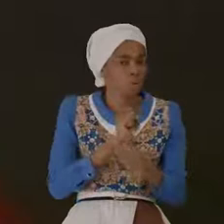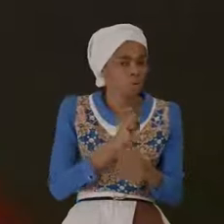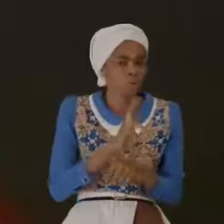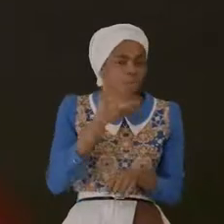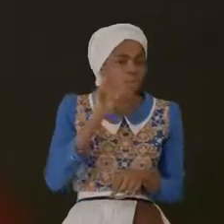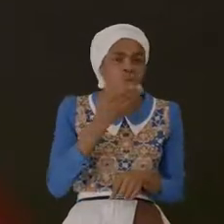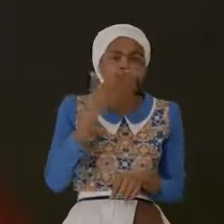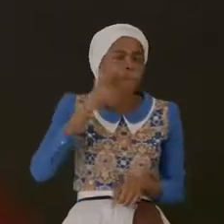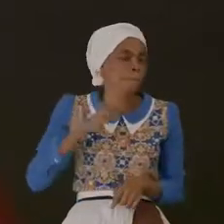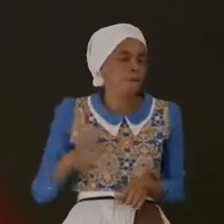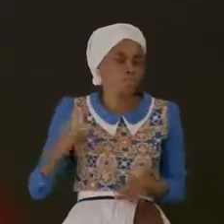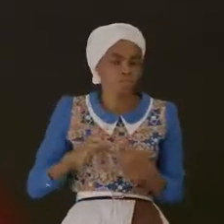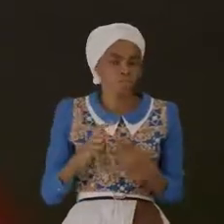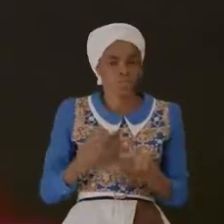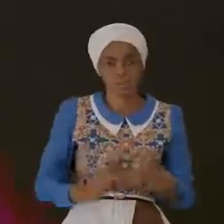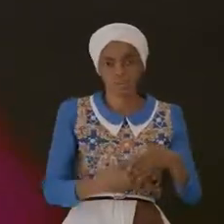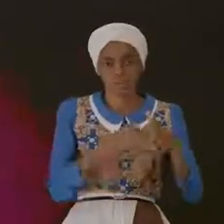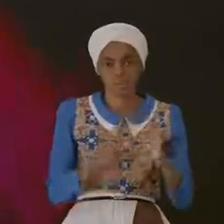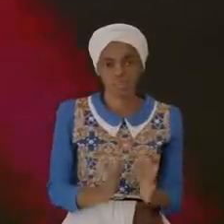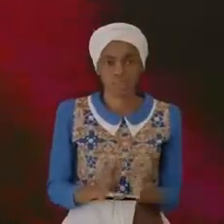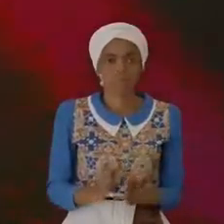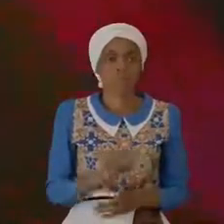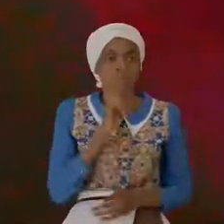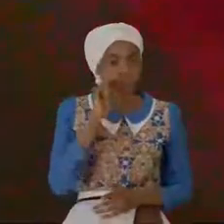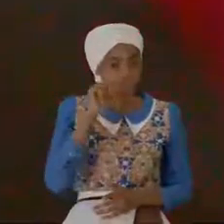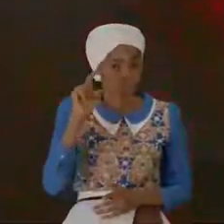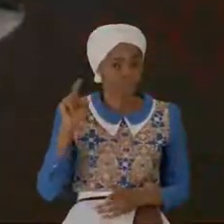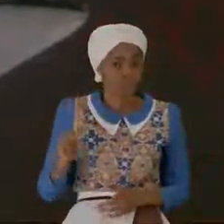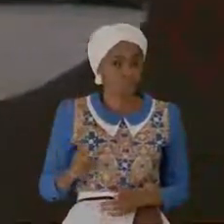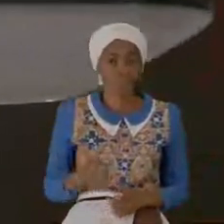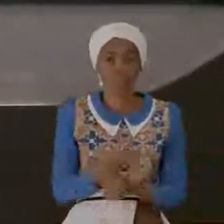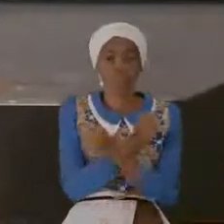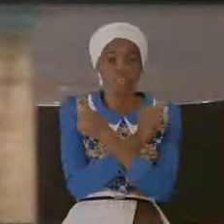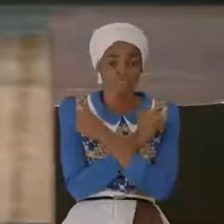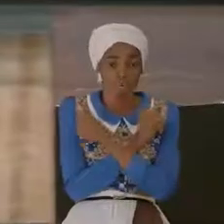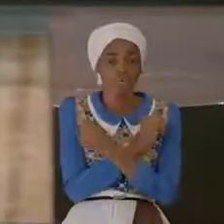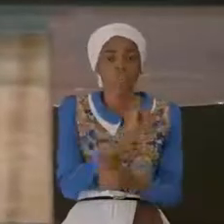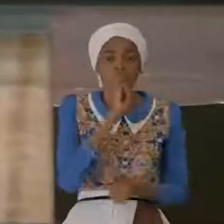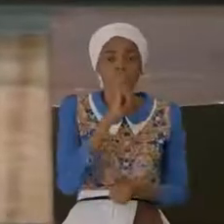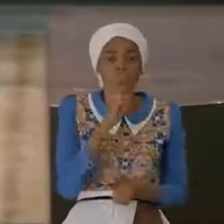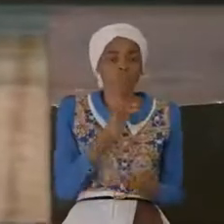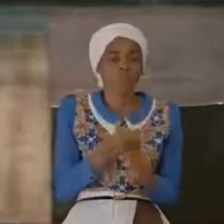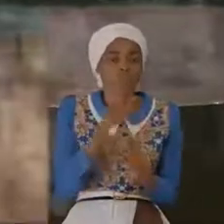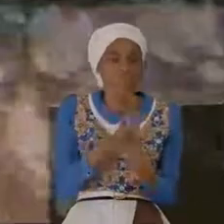de mal au prochain. L'amour est donc l'accomplissement de la loi.